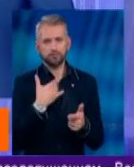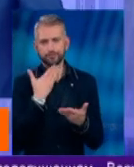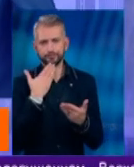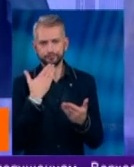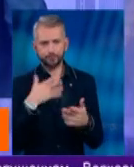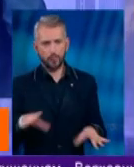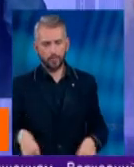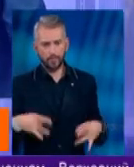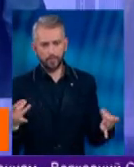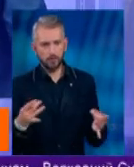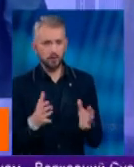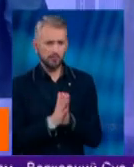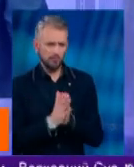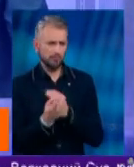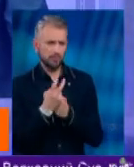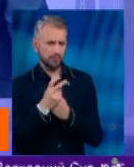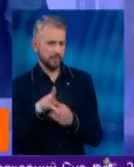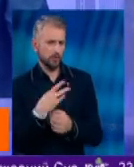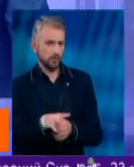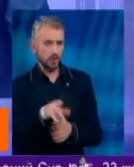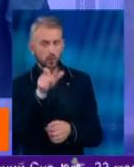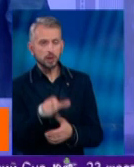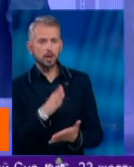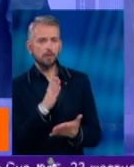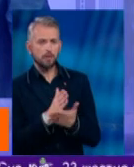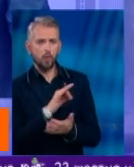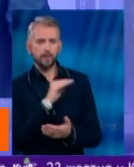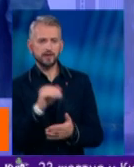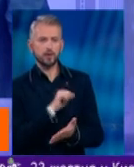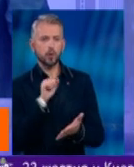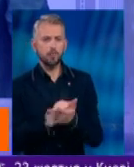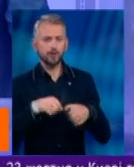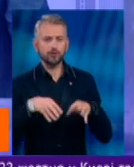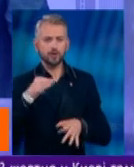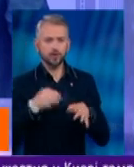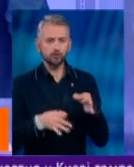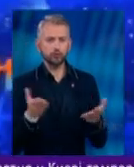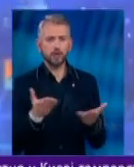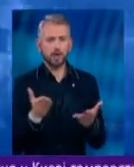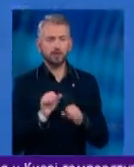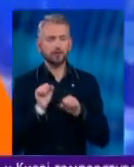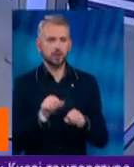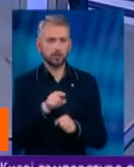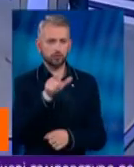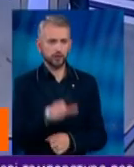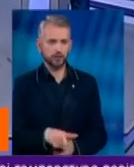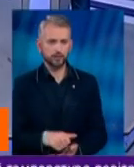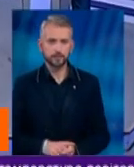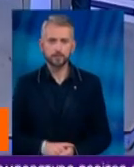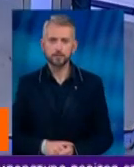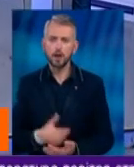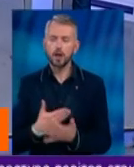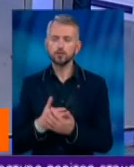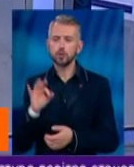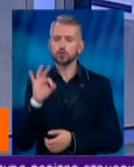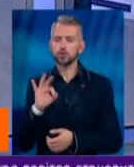все, не приходьте, ну і так далі. Тобто людина вже має офіційний документ, рішення суду, яке захищає цю людину. А ось